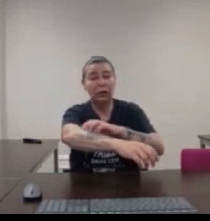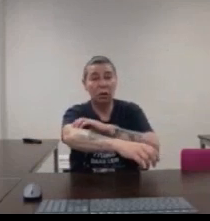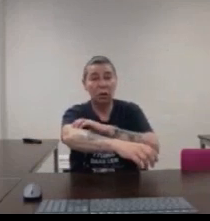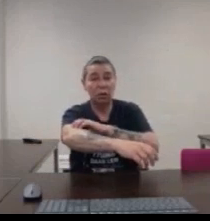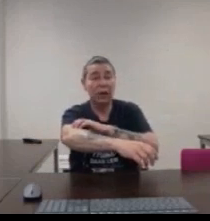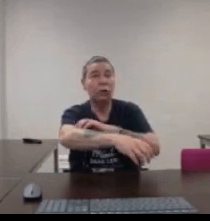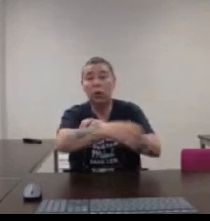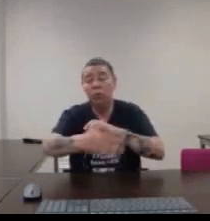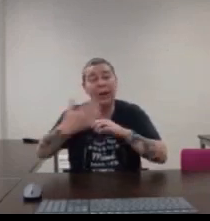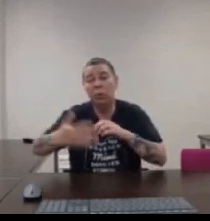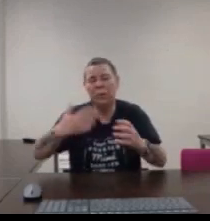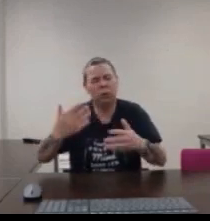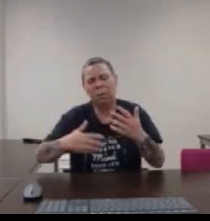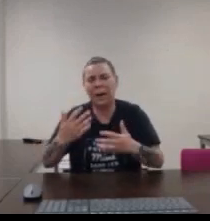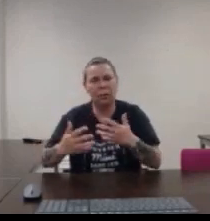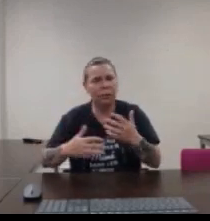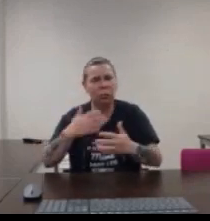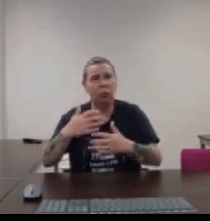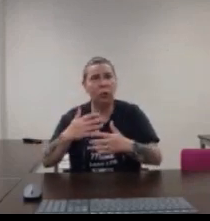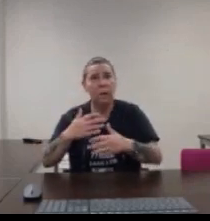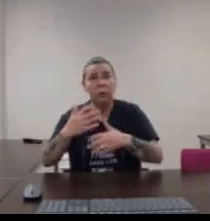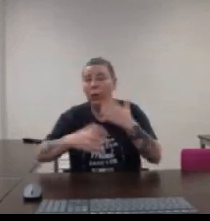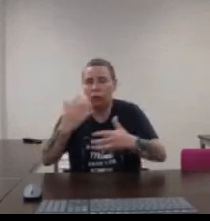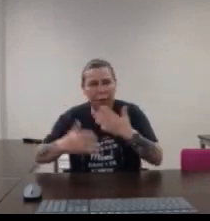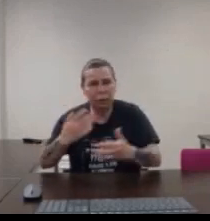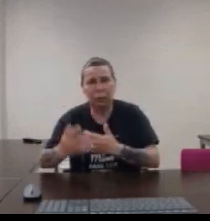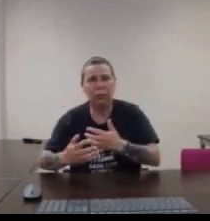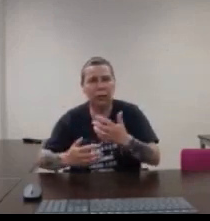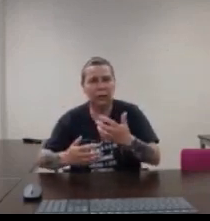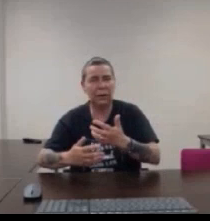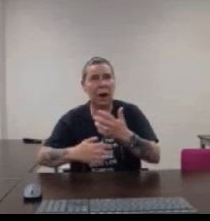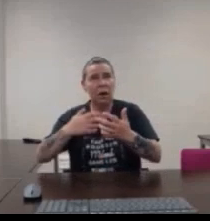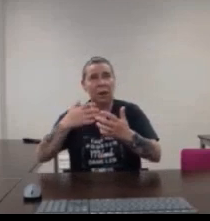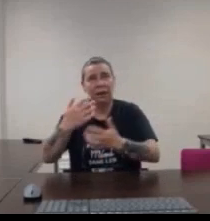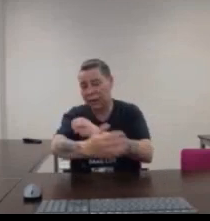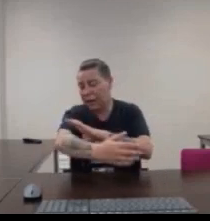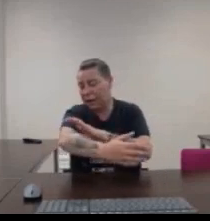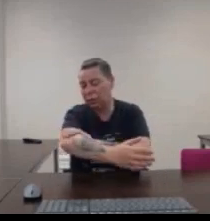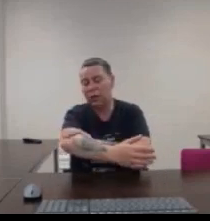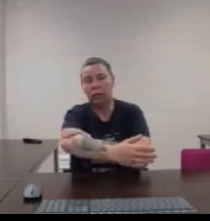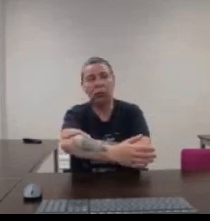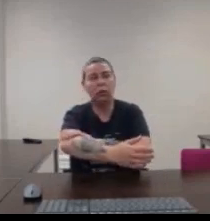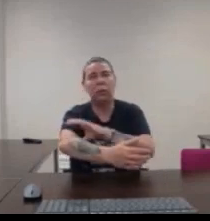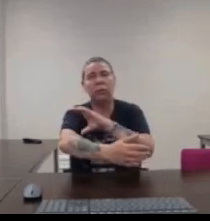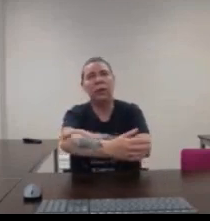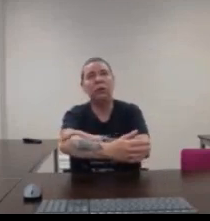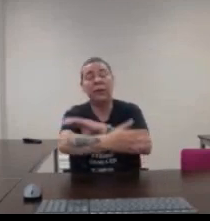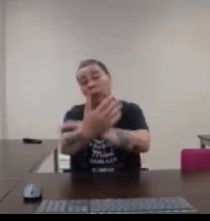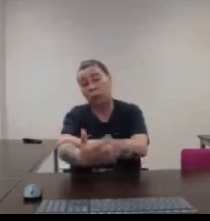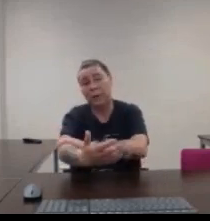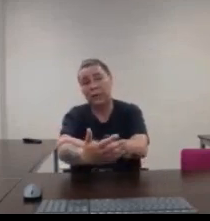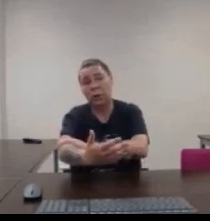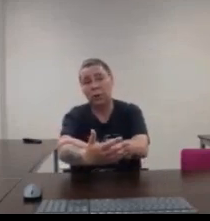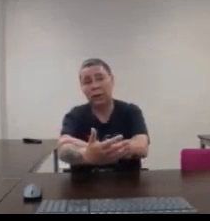on va être au bout d'un moment, mais toujours pareil en fonction de la durée d'exposition, etc. C'est l'articulation qui compense, et